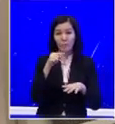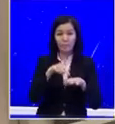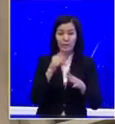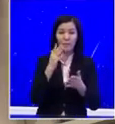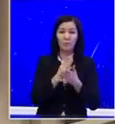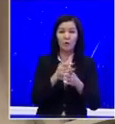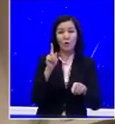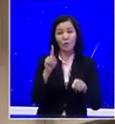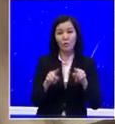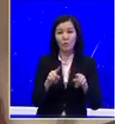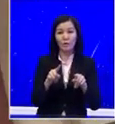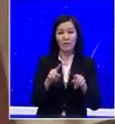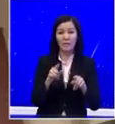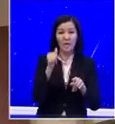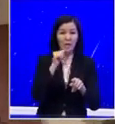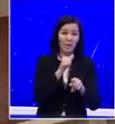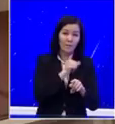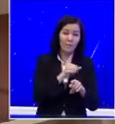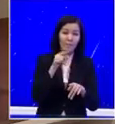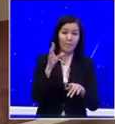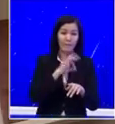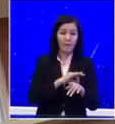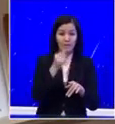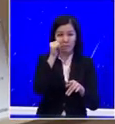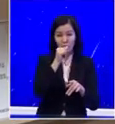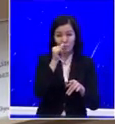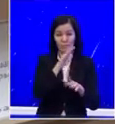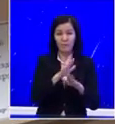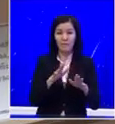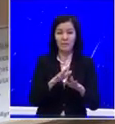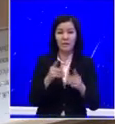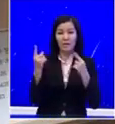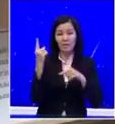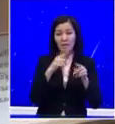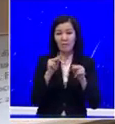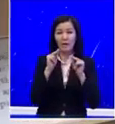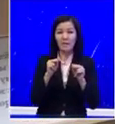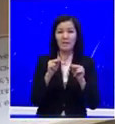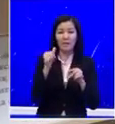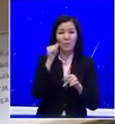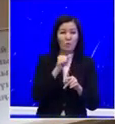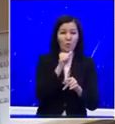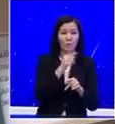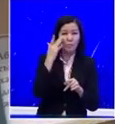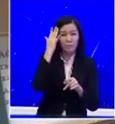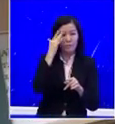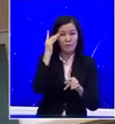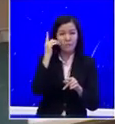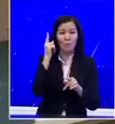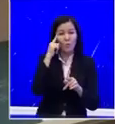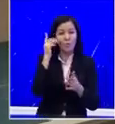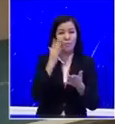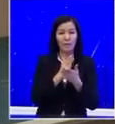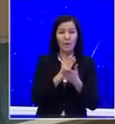Кейбірінің пайдасы анық білінбейді дейді. Абай шығармаларында да анық байқалмай тұрған астарлы ұғым мен түсінік көп.